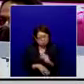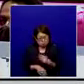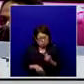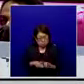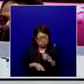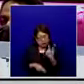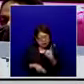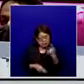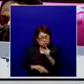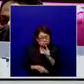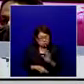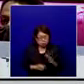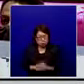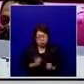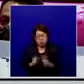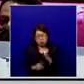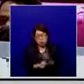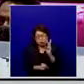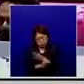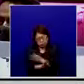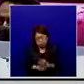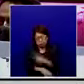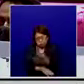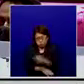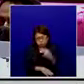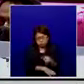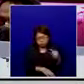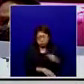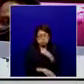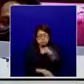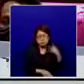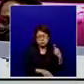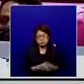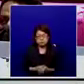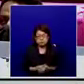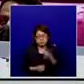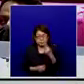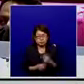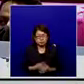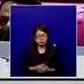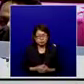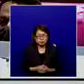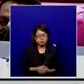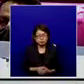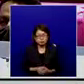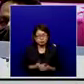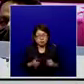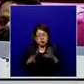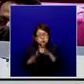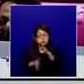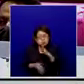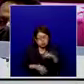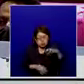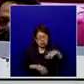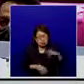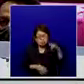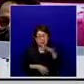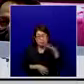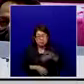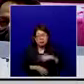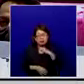6ปีที่ผ่านมาเนี่ยขาดทุนยับเยินเลยท่านดูนะครับถ้าการบินไทยนะครับได้รับการ